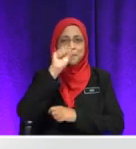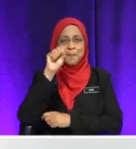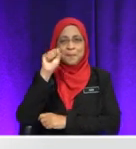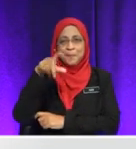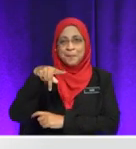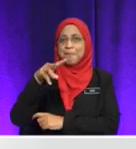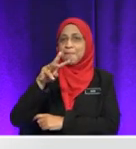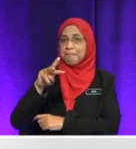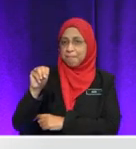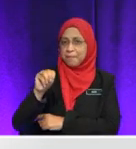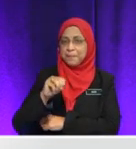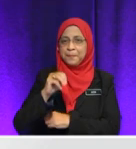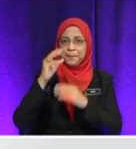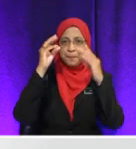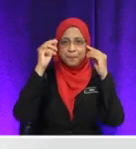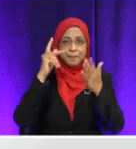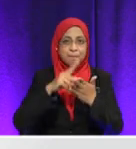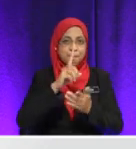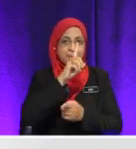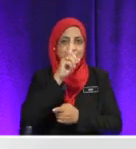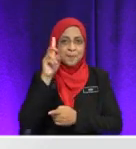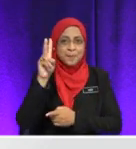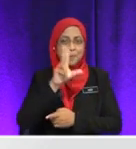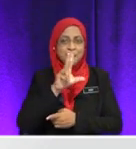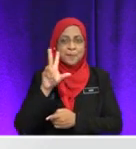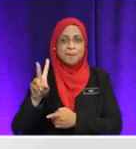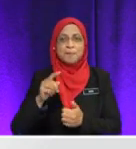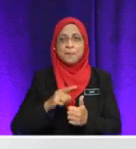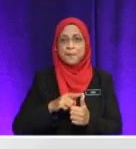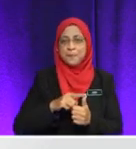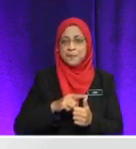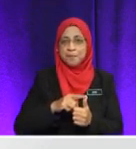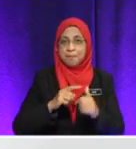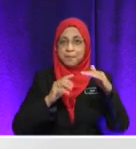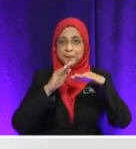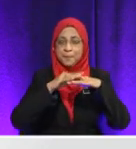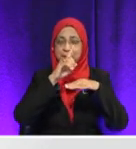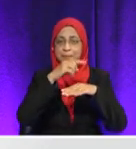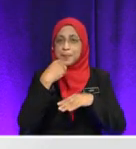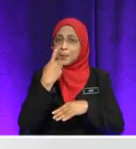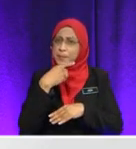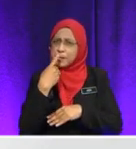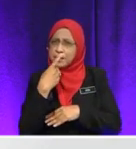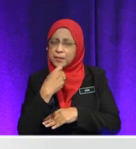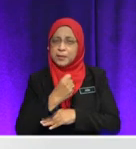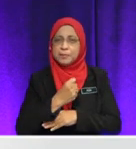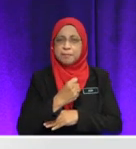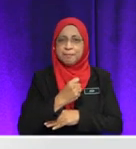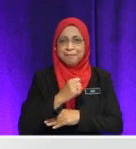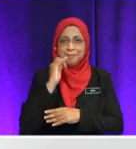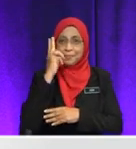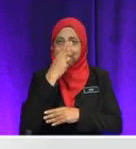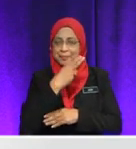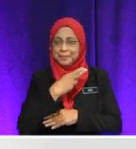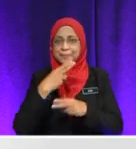perkenalkan kita pada hari ini yang di sebelah atas sebelah kiri itu yang kaca dan